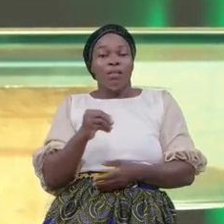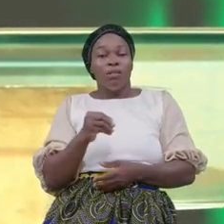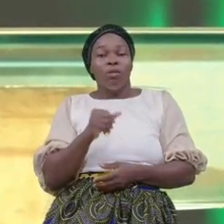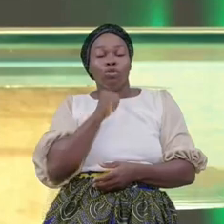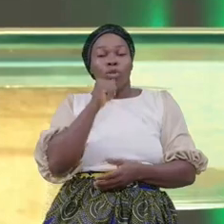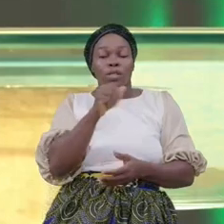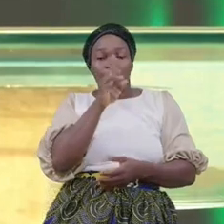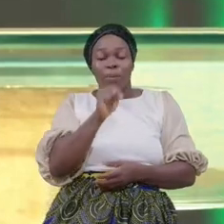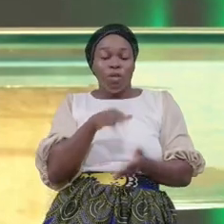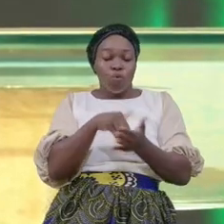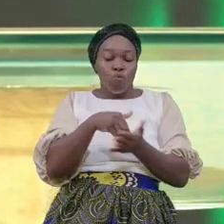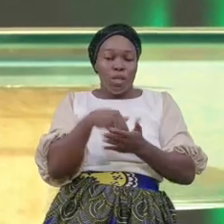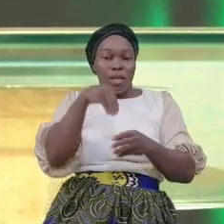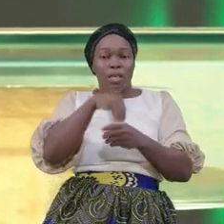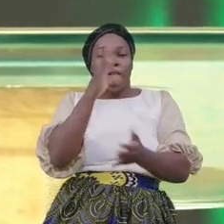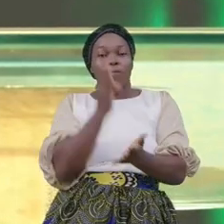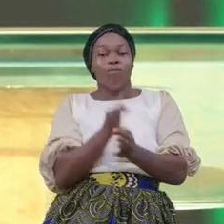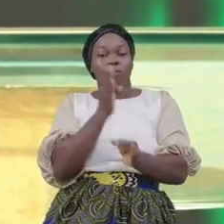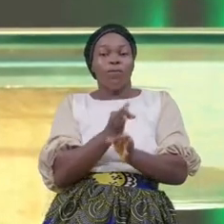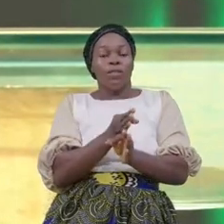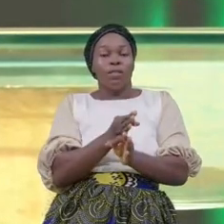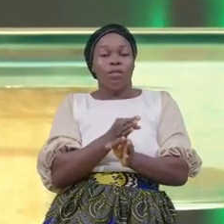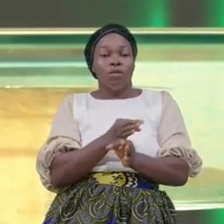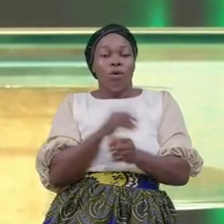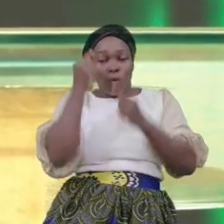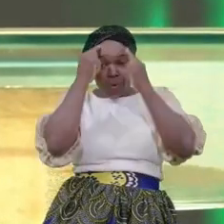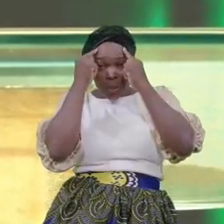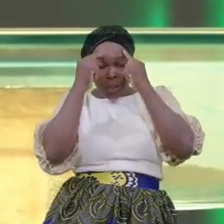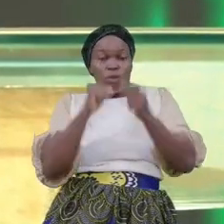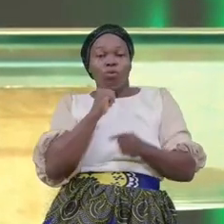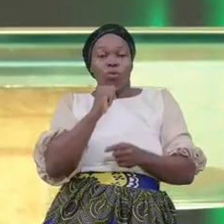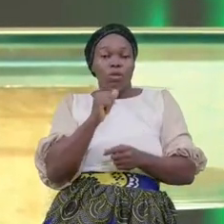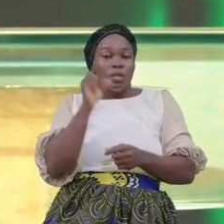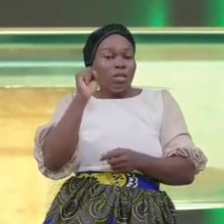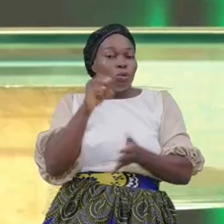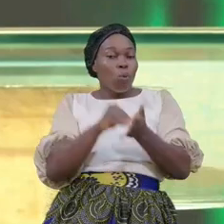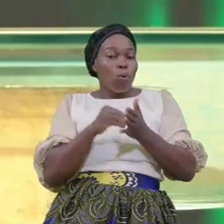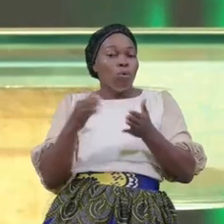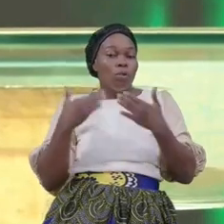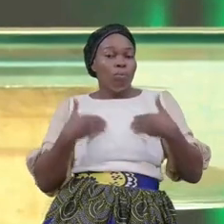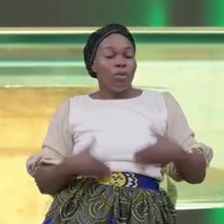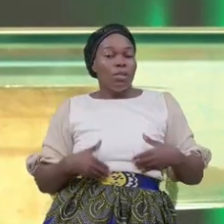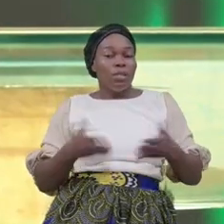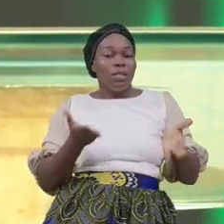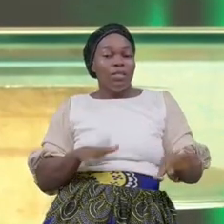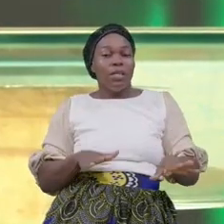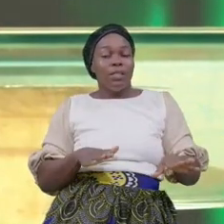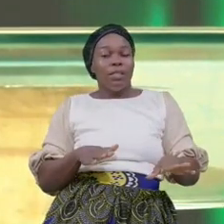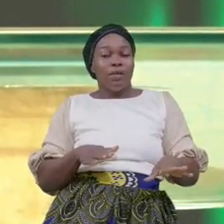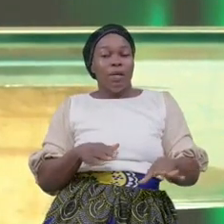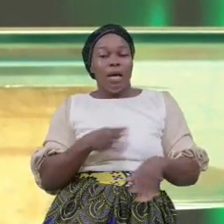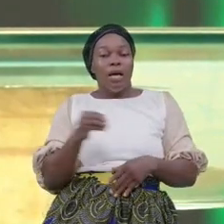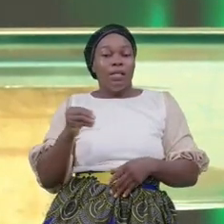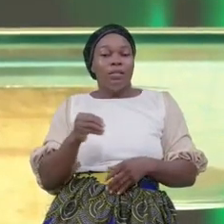Et sans faiblir dans la foi, il ne considéra point que son corps était déjà usé, puisqu'il avait près de 100